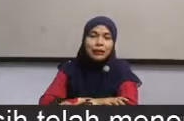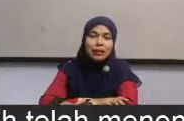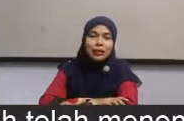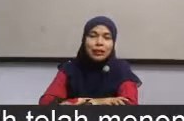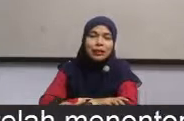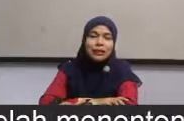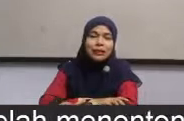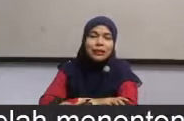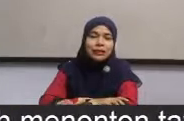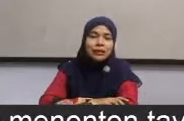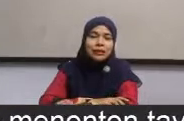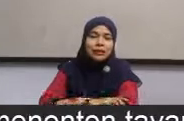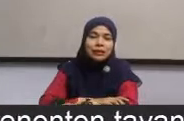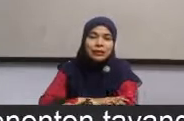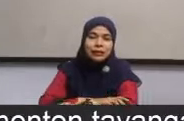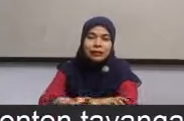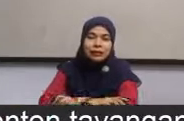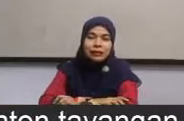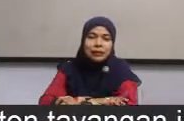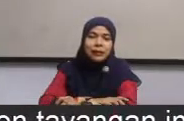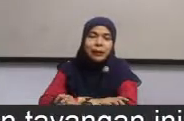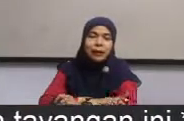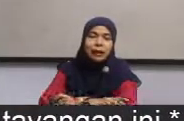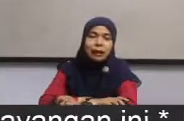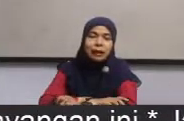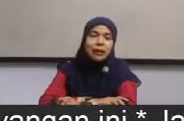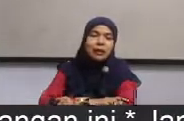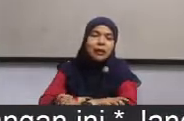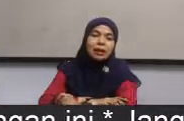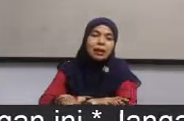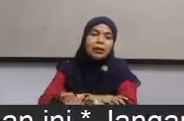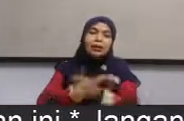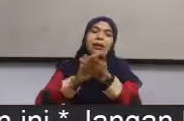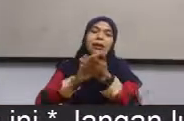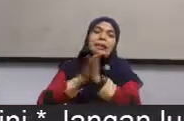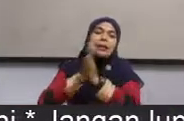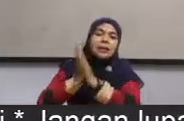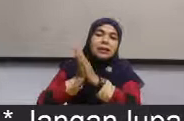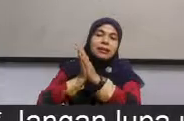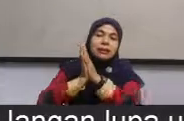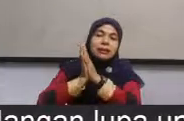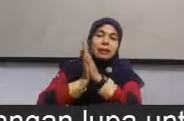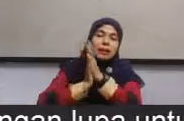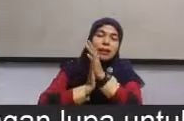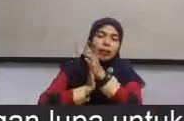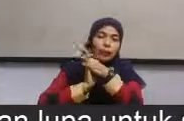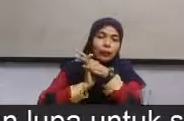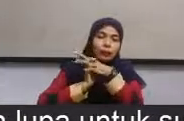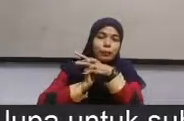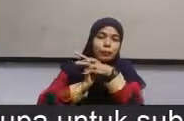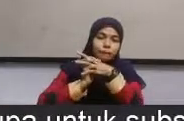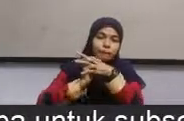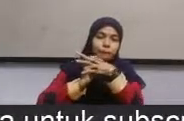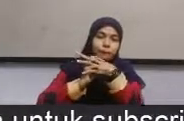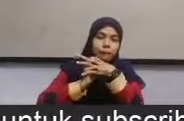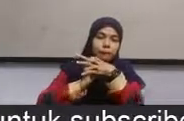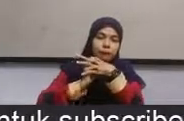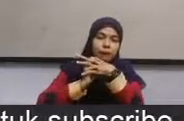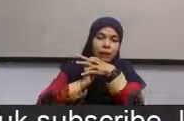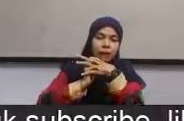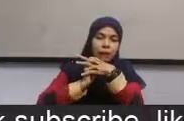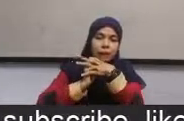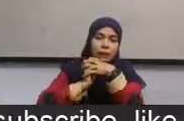Hai kamu deh Hai upaya menghadapi globalisasi di bidang ekonomi